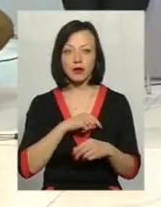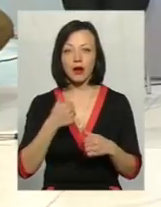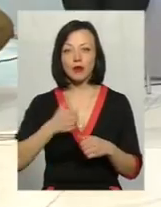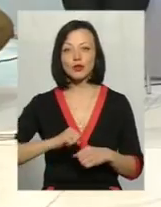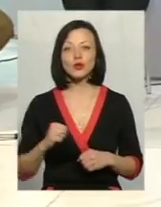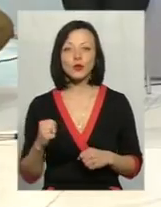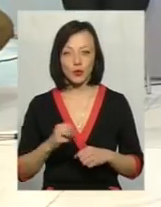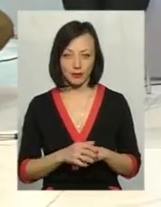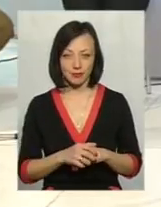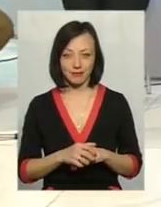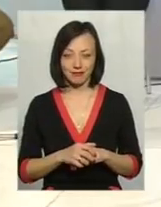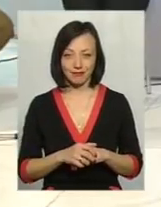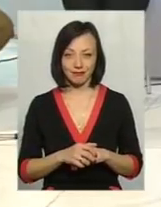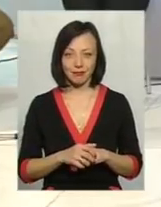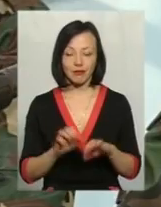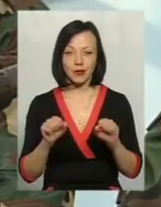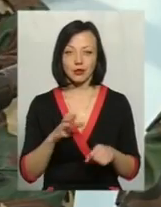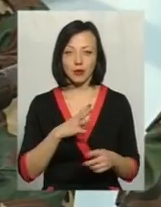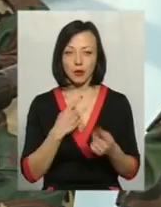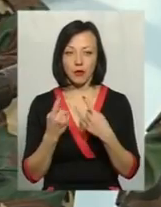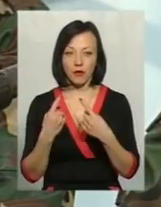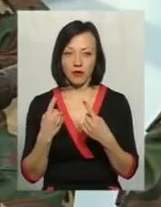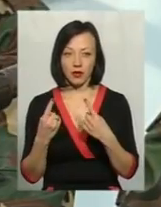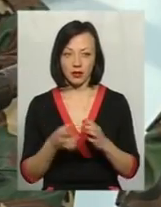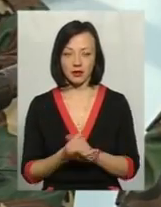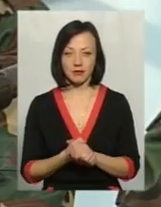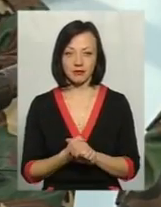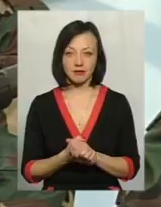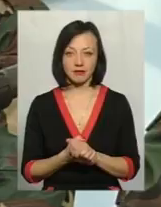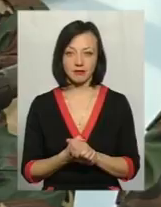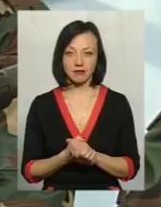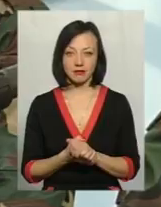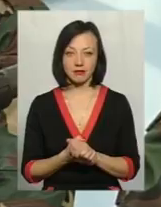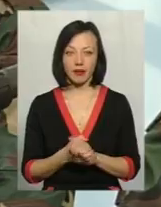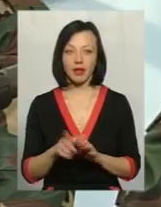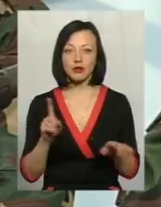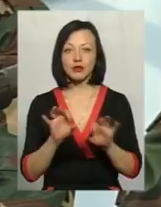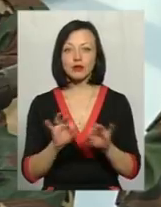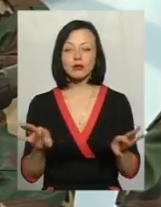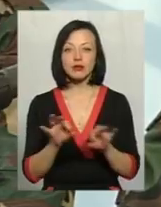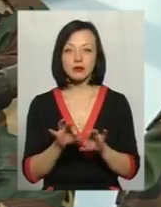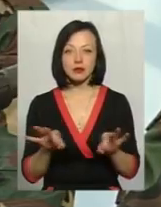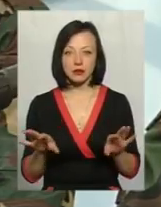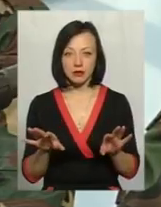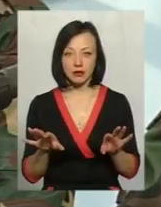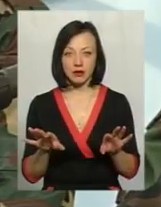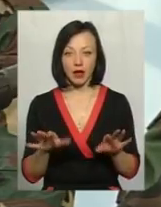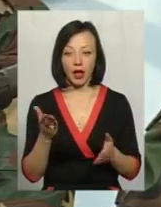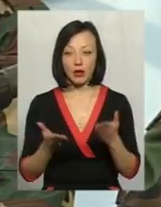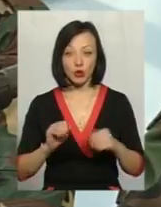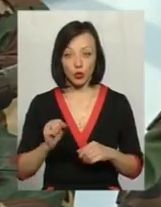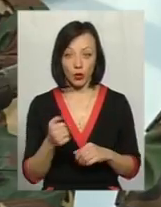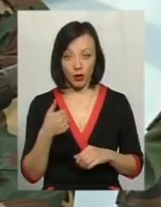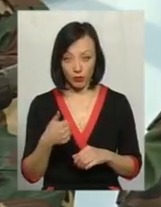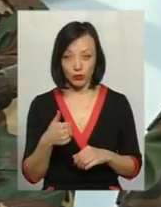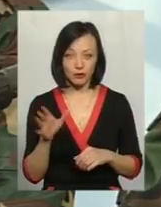друг, з яким можна було поговорити і щось розказати. Якщо друг